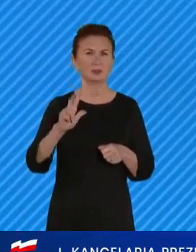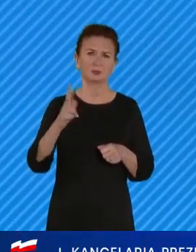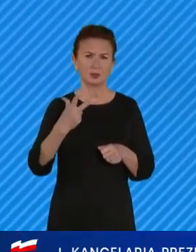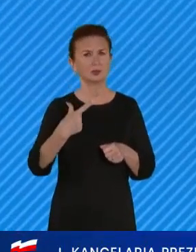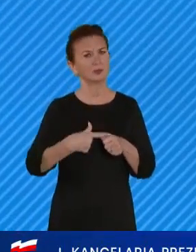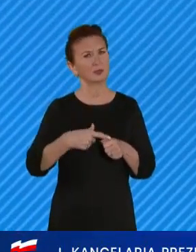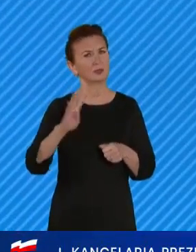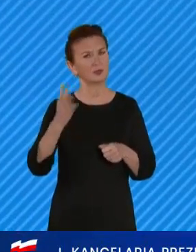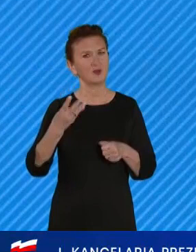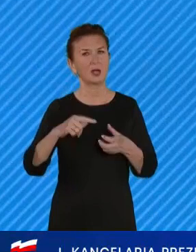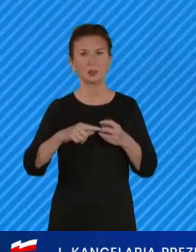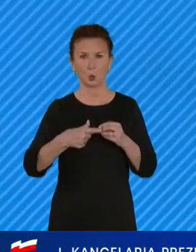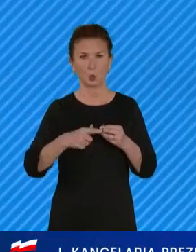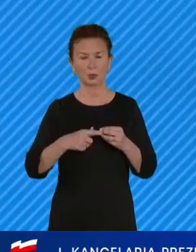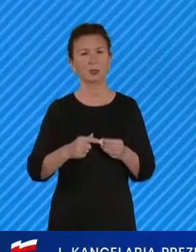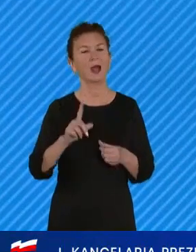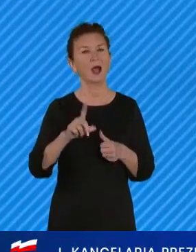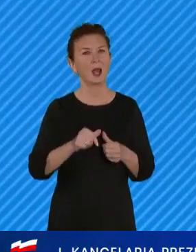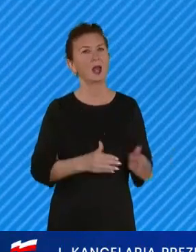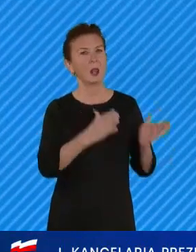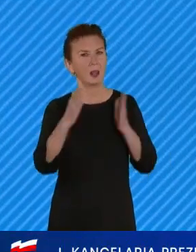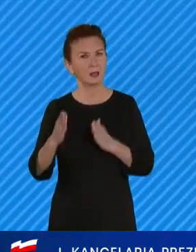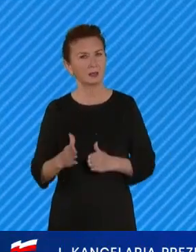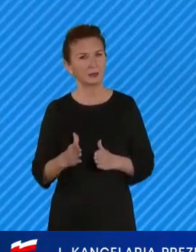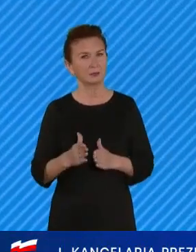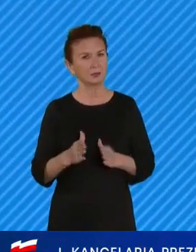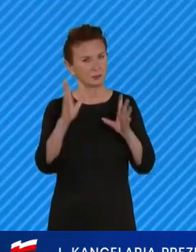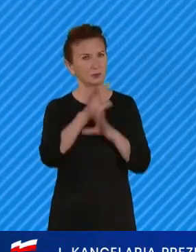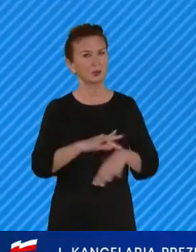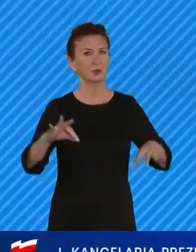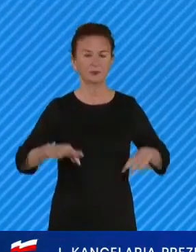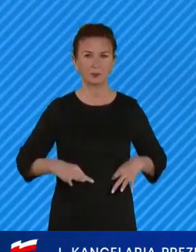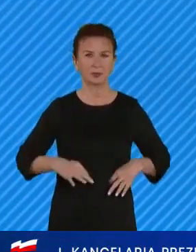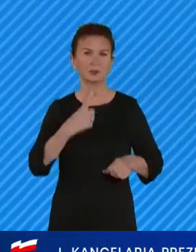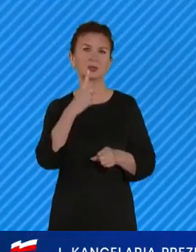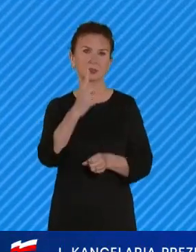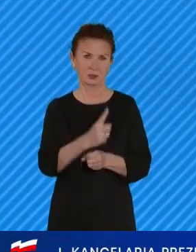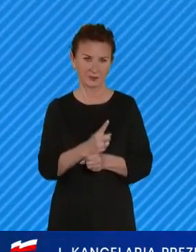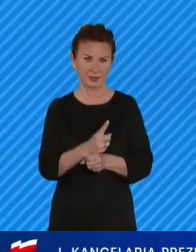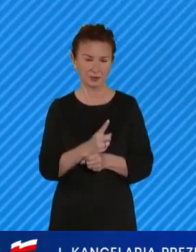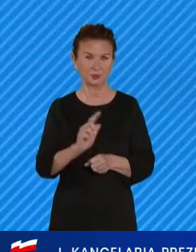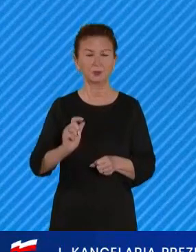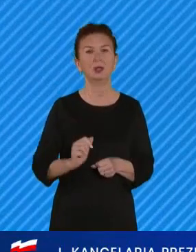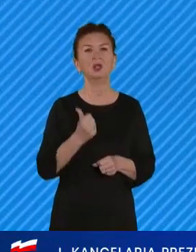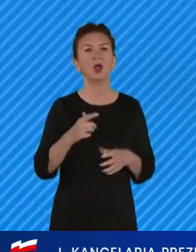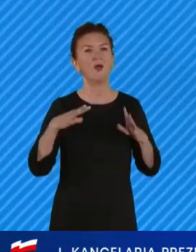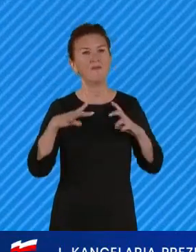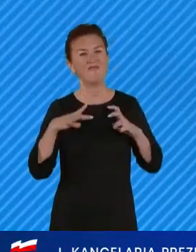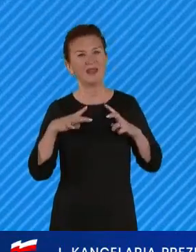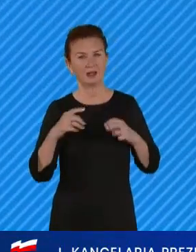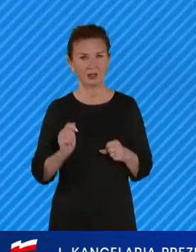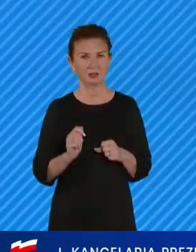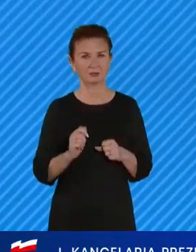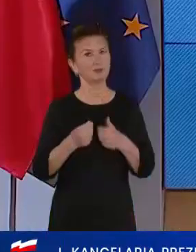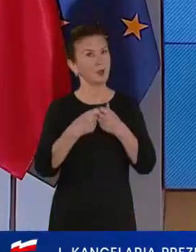23-24 grudnia, ale następnie, szanowni państwo, podjęliśmy decyzję o tym, że ferie,